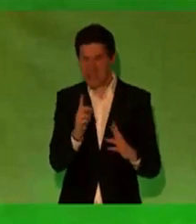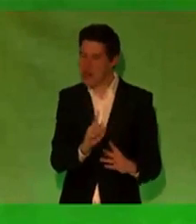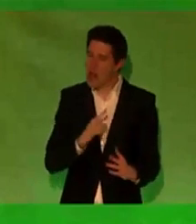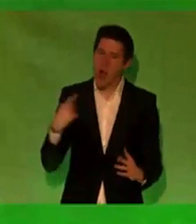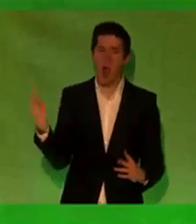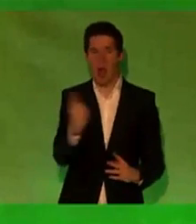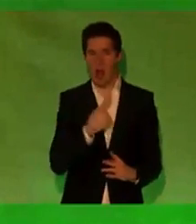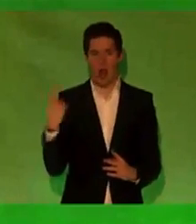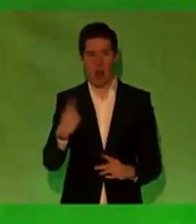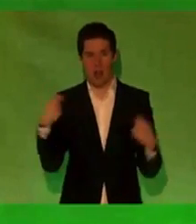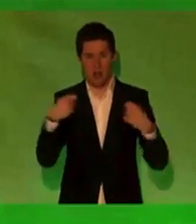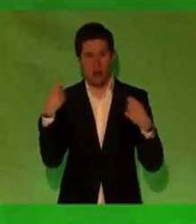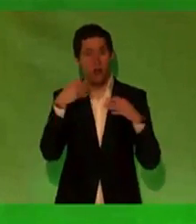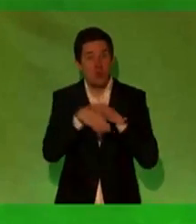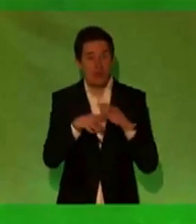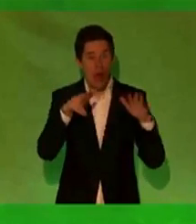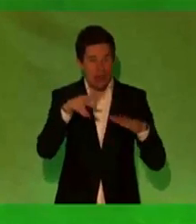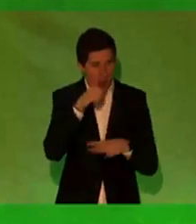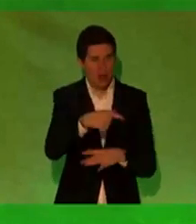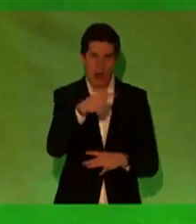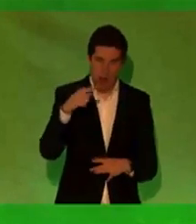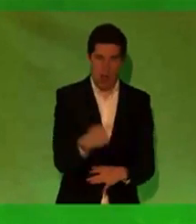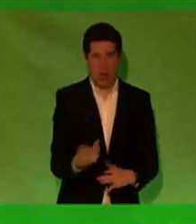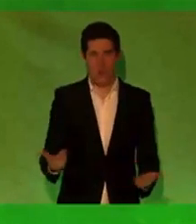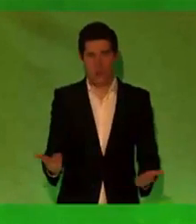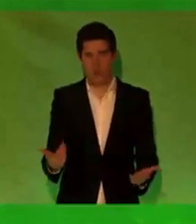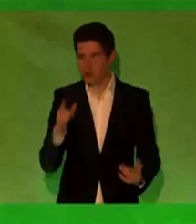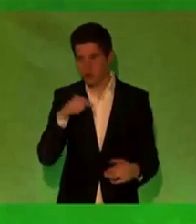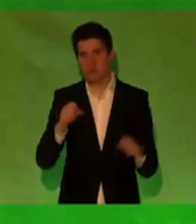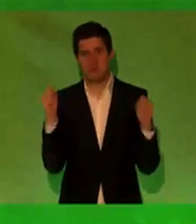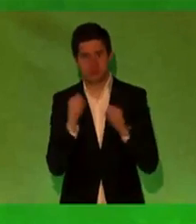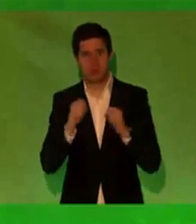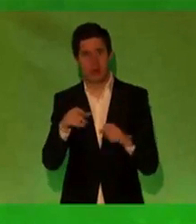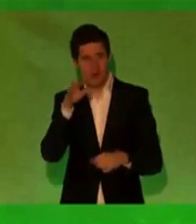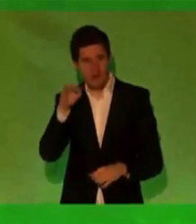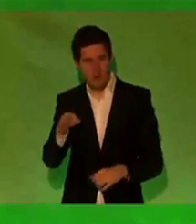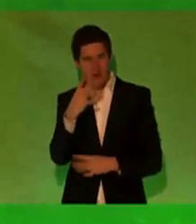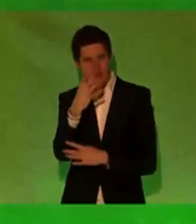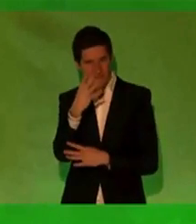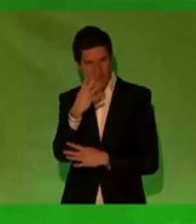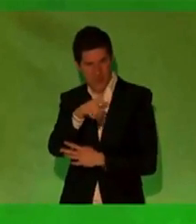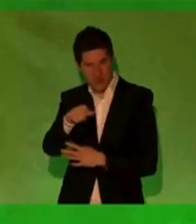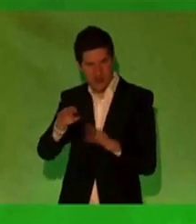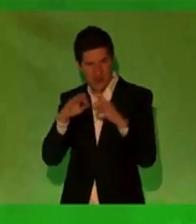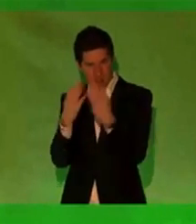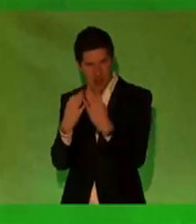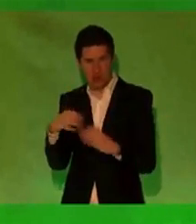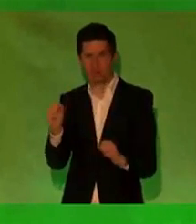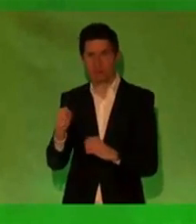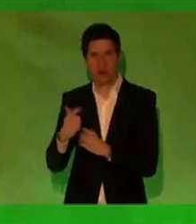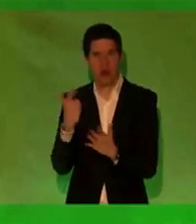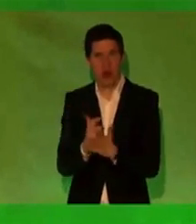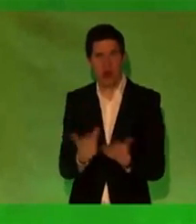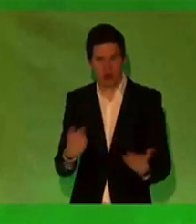unter 18 mit einzahlen. Das bedeutet, dass es erhebliche Belastungen für eine vierköpfige Familie zum